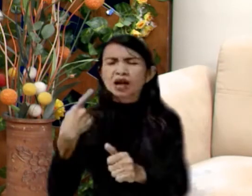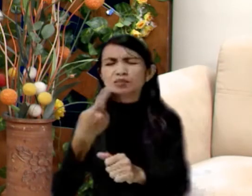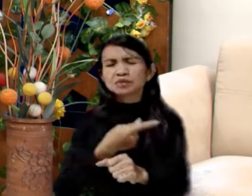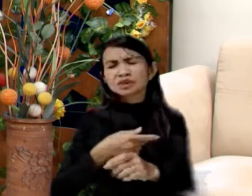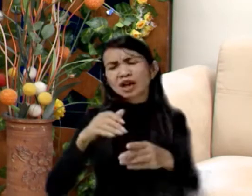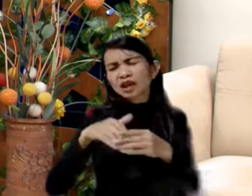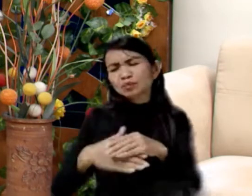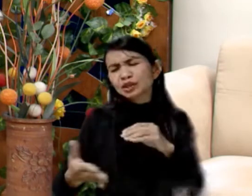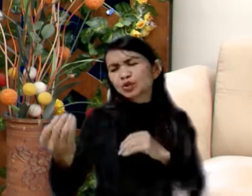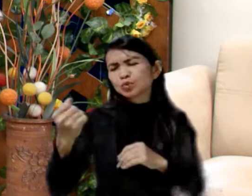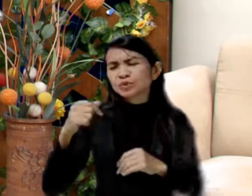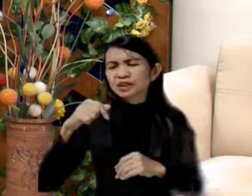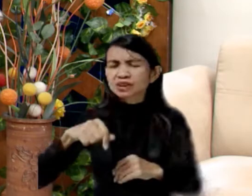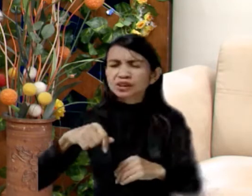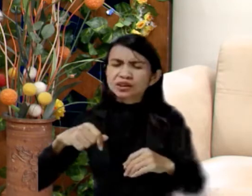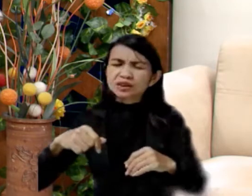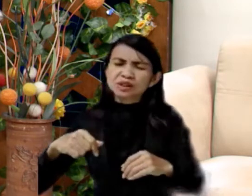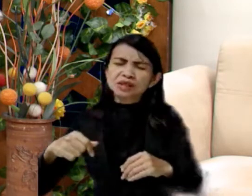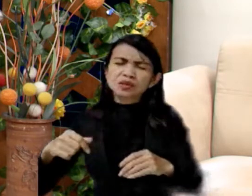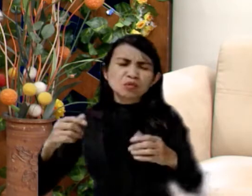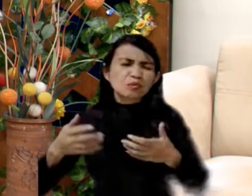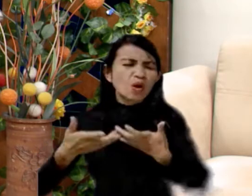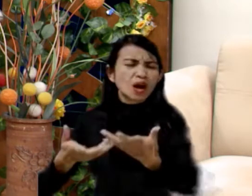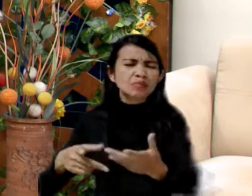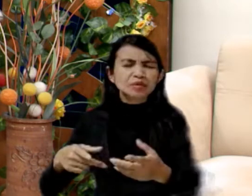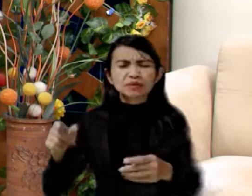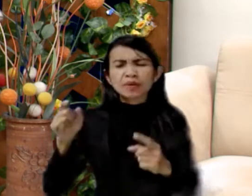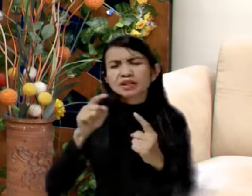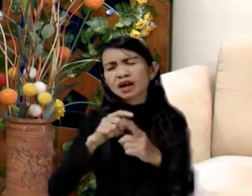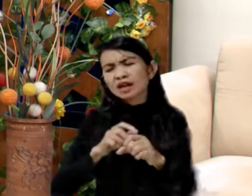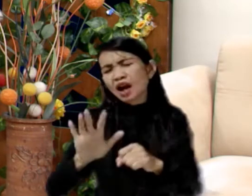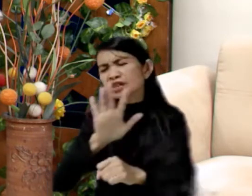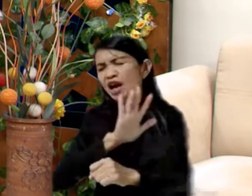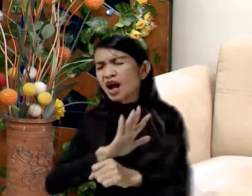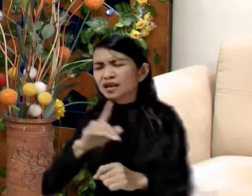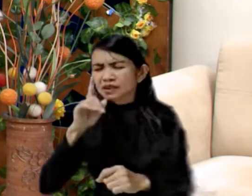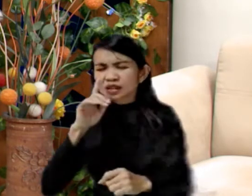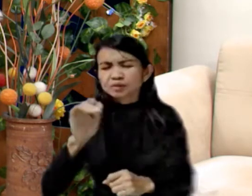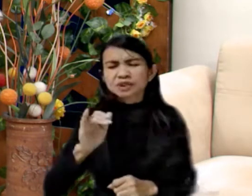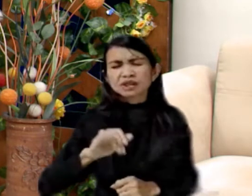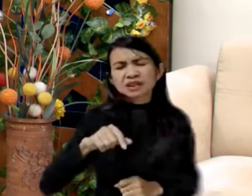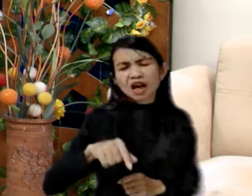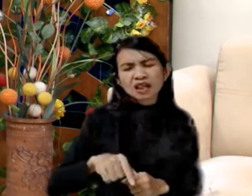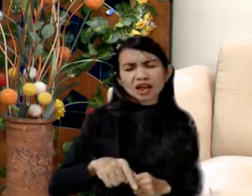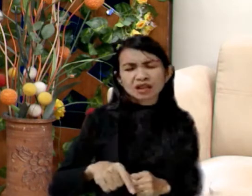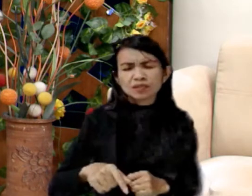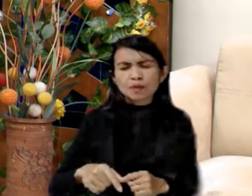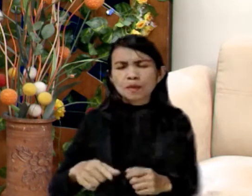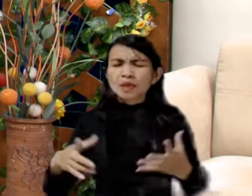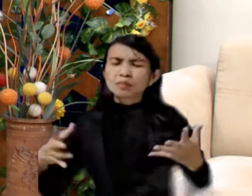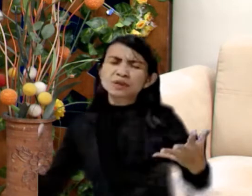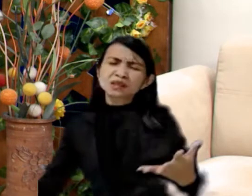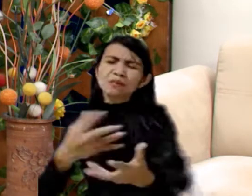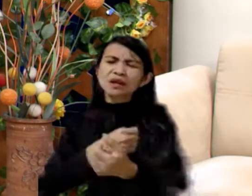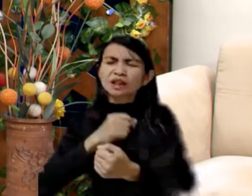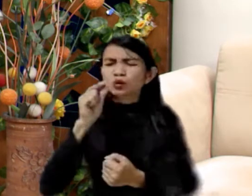pada keadaan seperti saat ini. Kami masih diberikan kesempatan untuk menikmati berkat-berkat, teristimewa